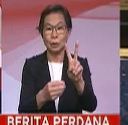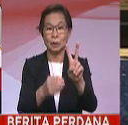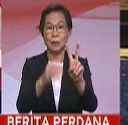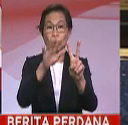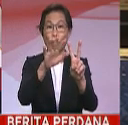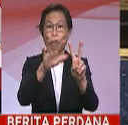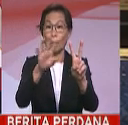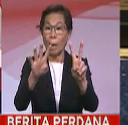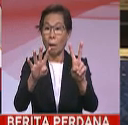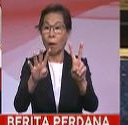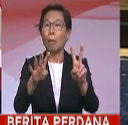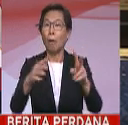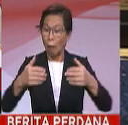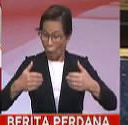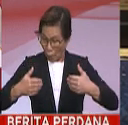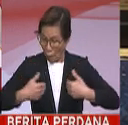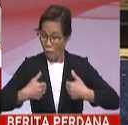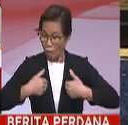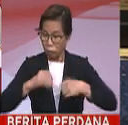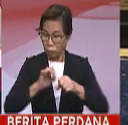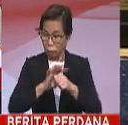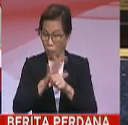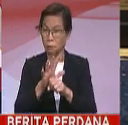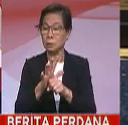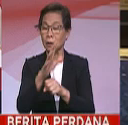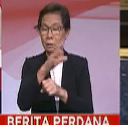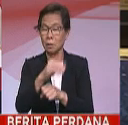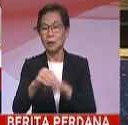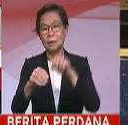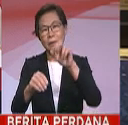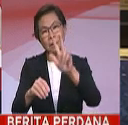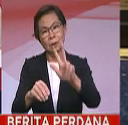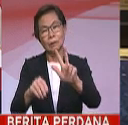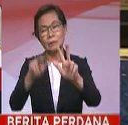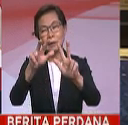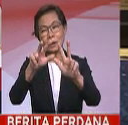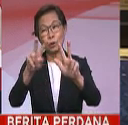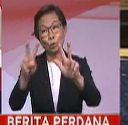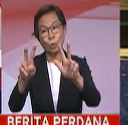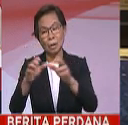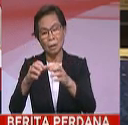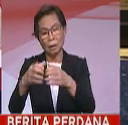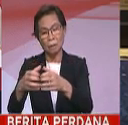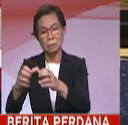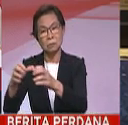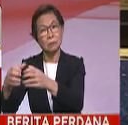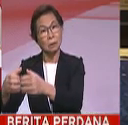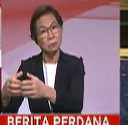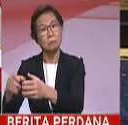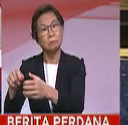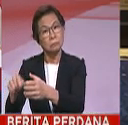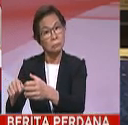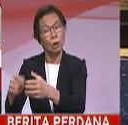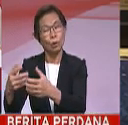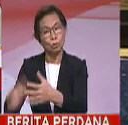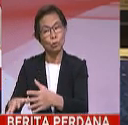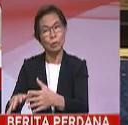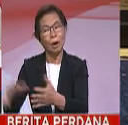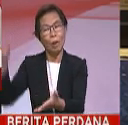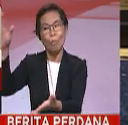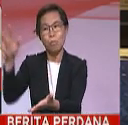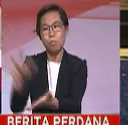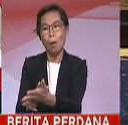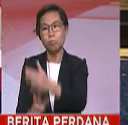254 kluster masih lagi aktif, manakala 332 kluster telah pun